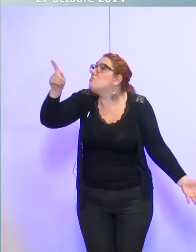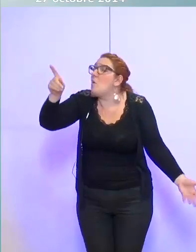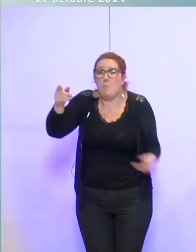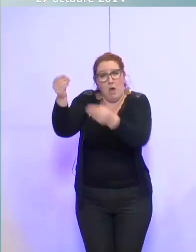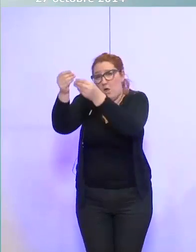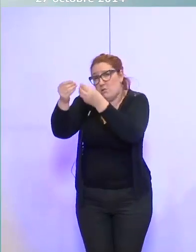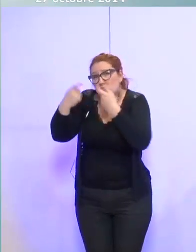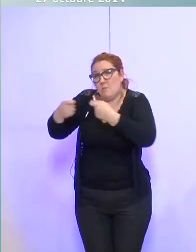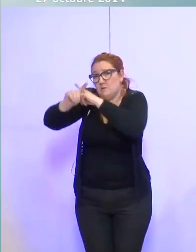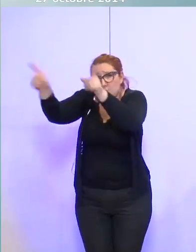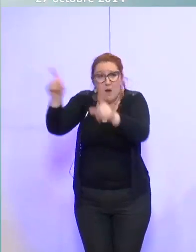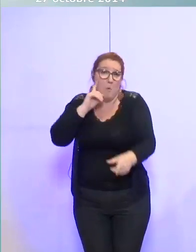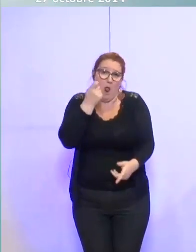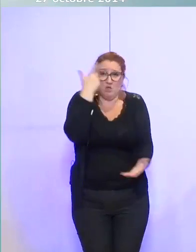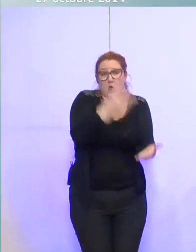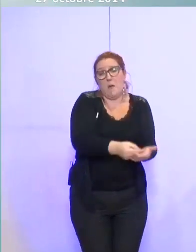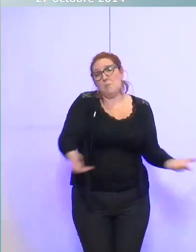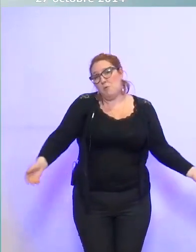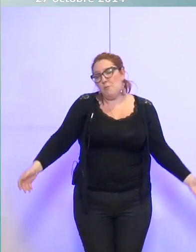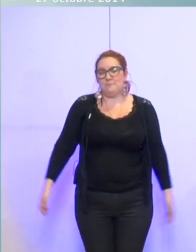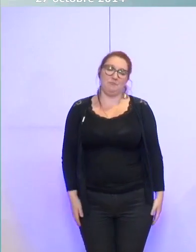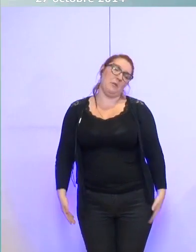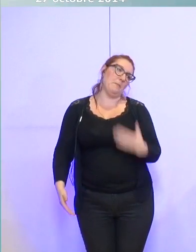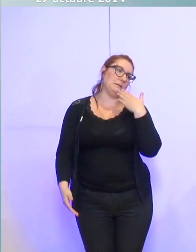que l'on n'a plus. Merci.